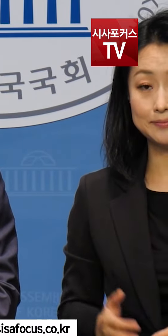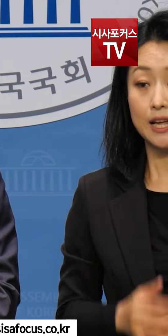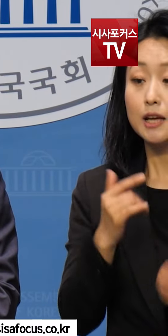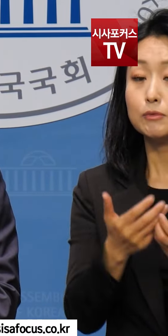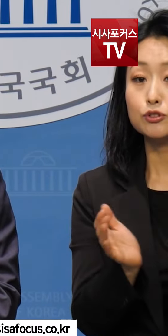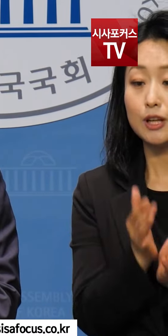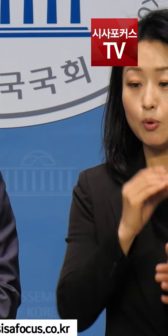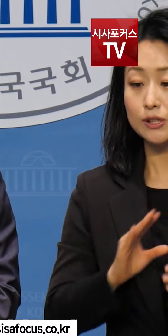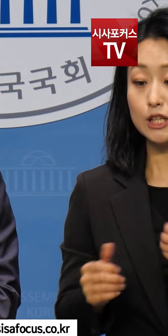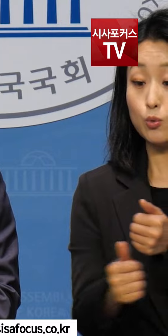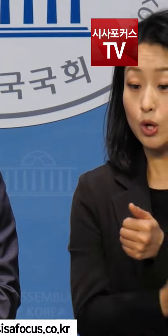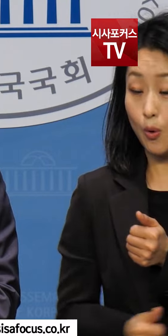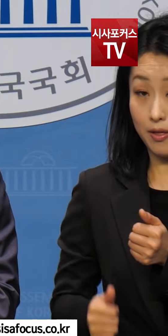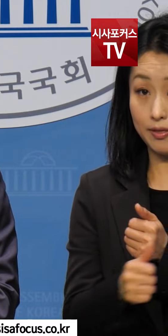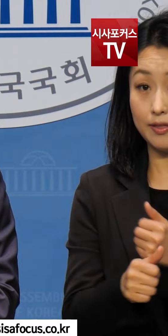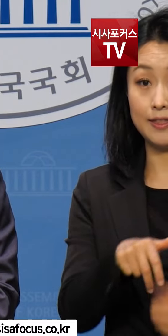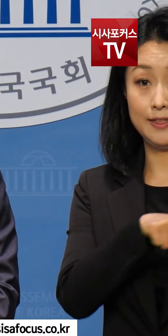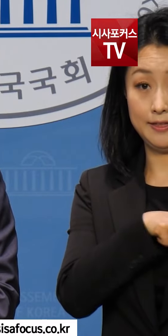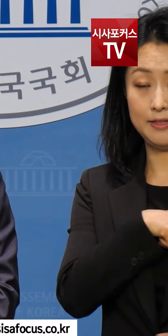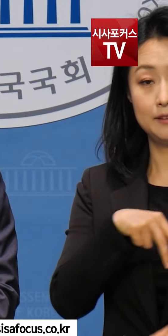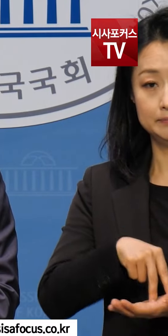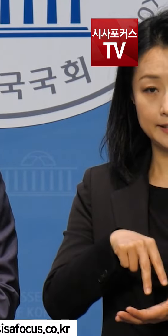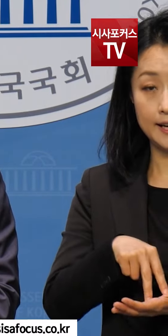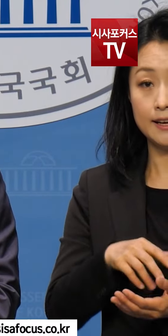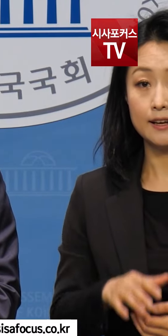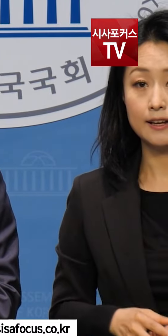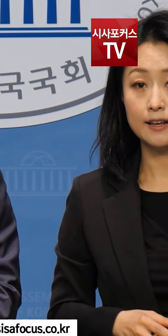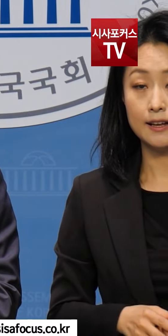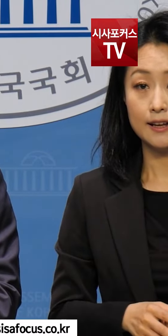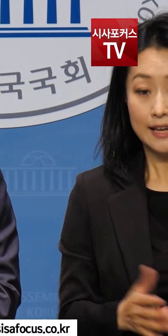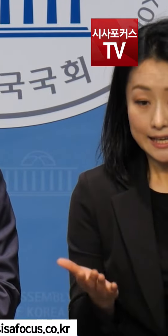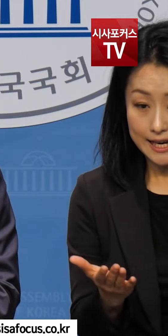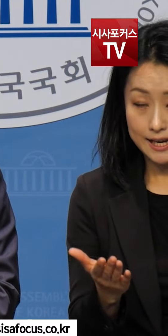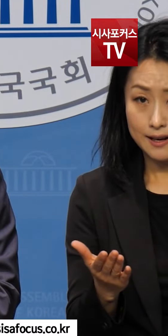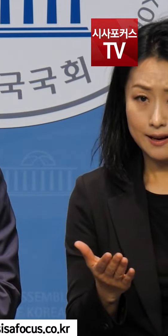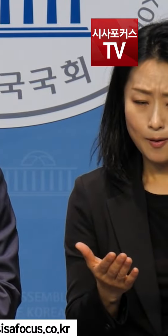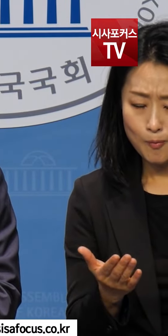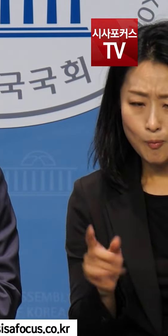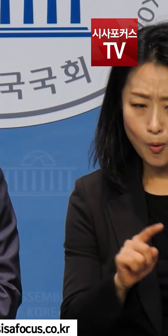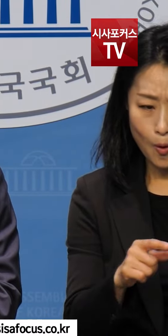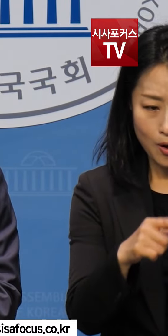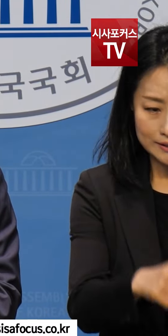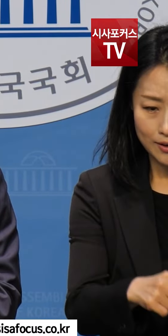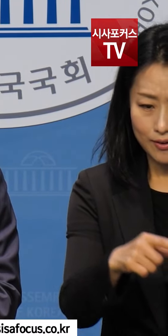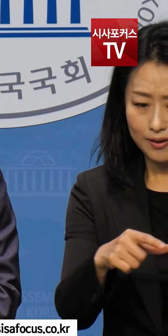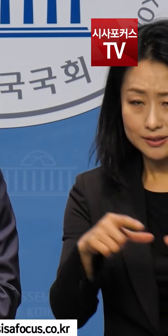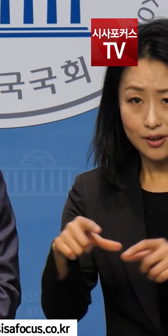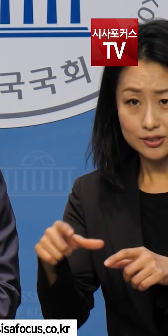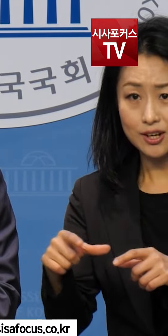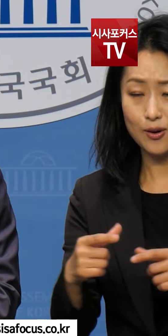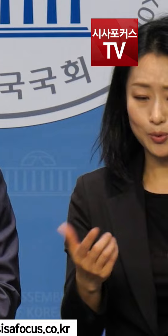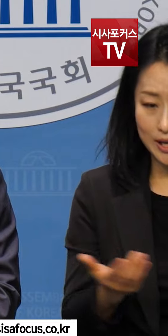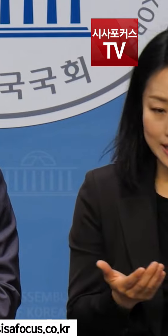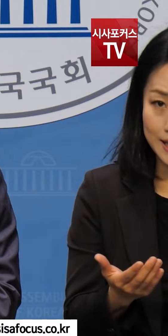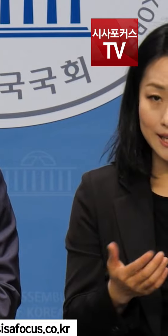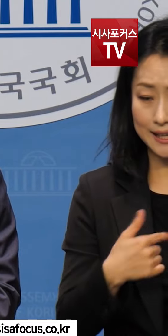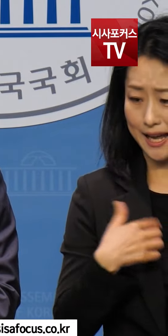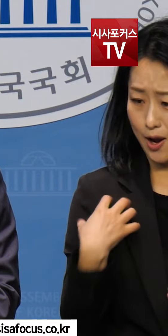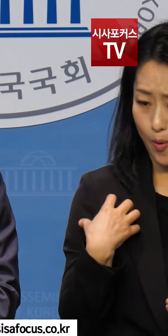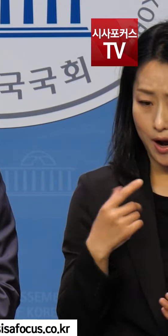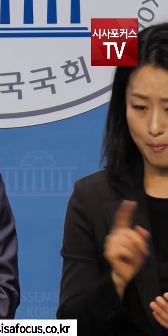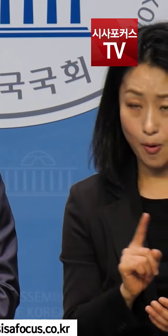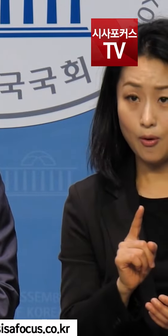더불어민주당 보건복지위원들은 보건의료 인력 간 업무 범위가 전문성과 업무 환경을